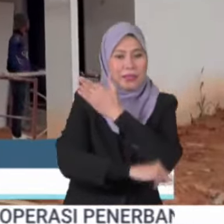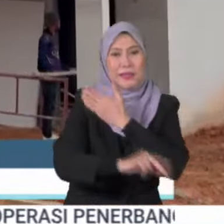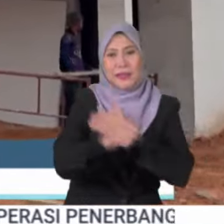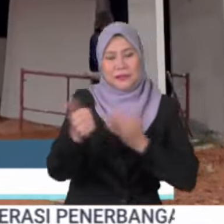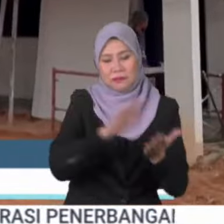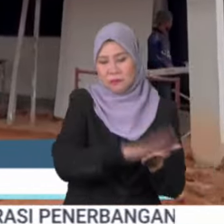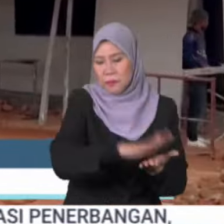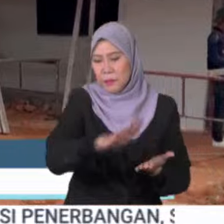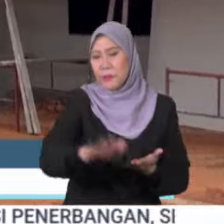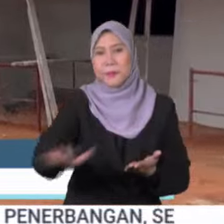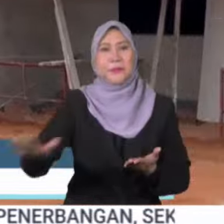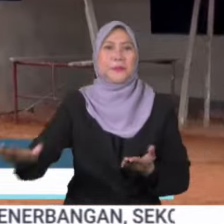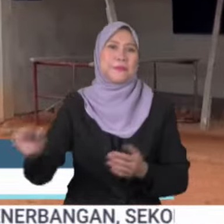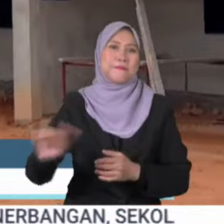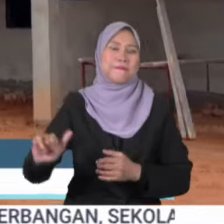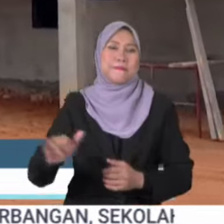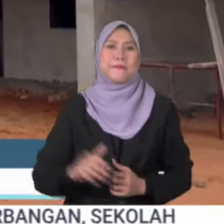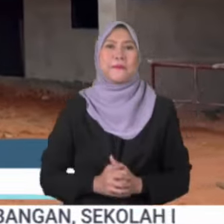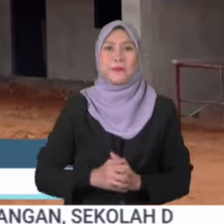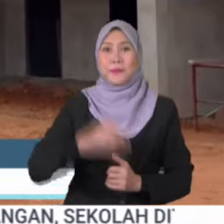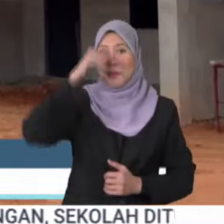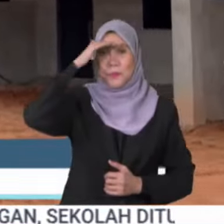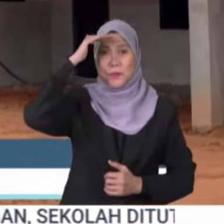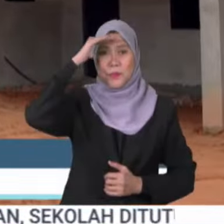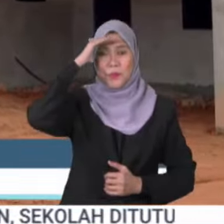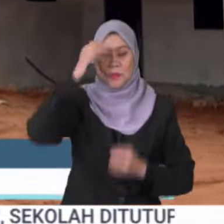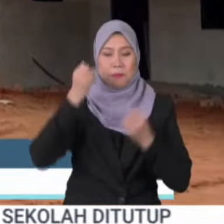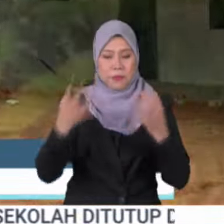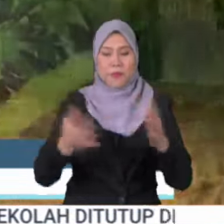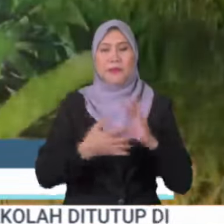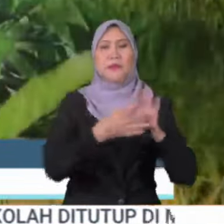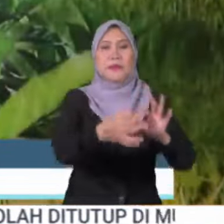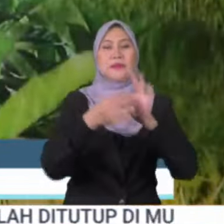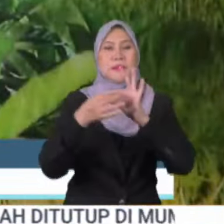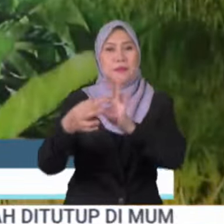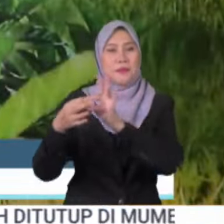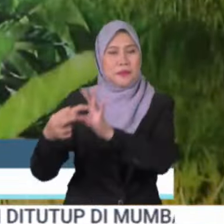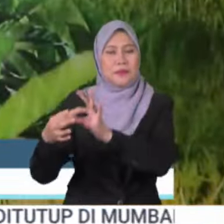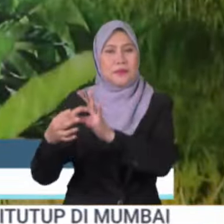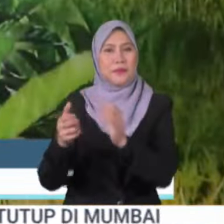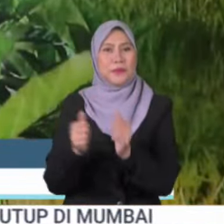lain. Sebenarnya kita di Johor memang banyak bekerjasama dengan